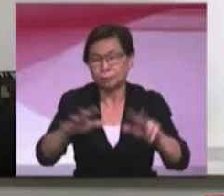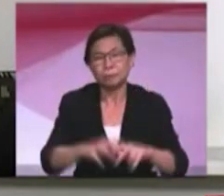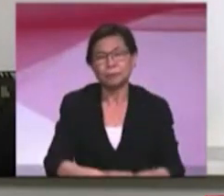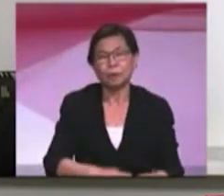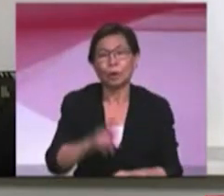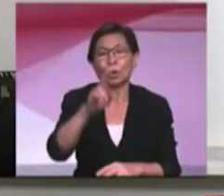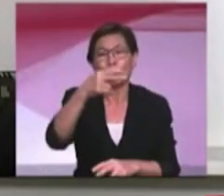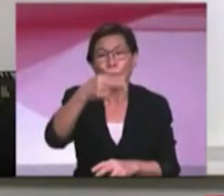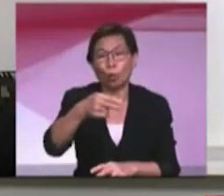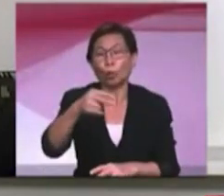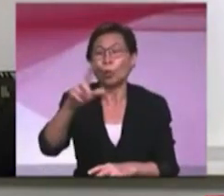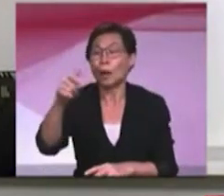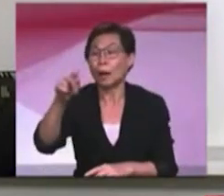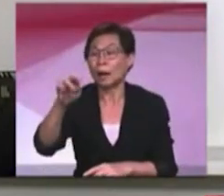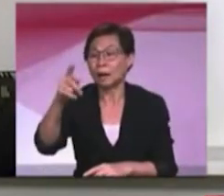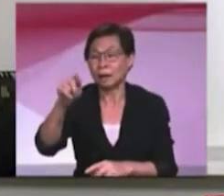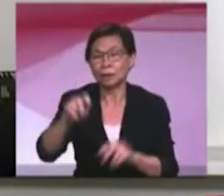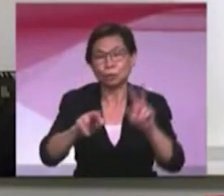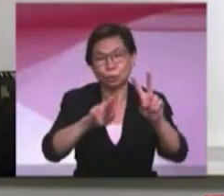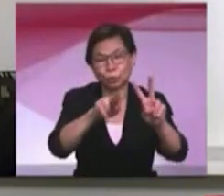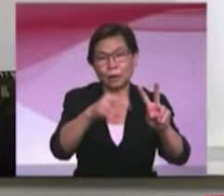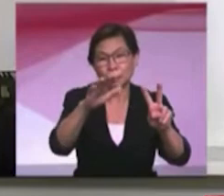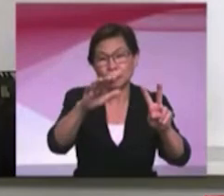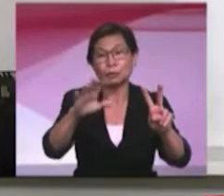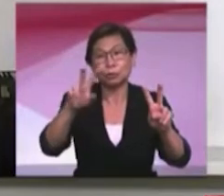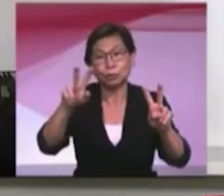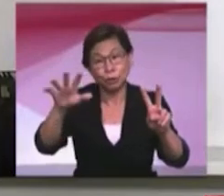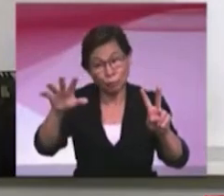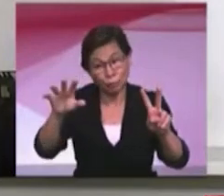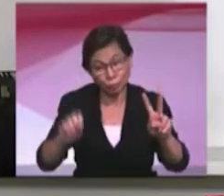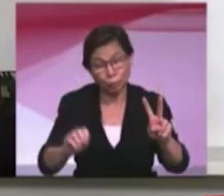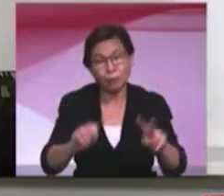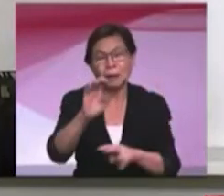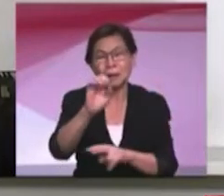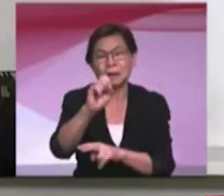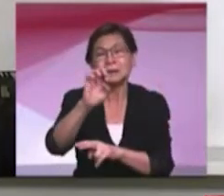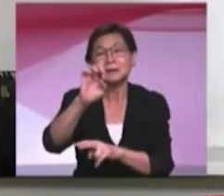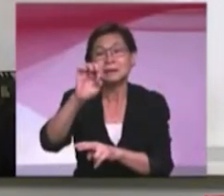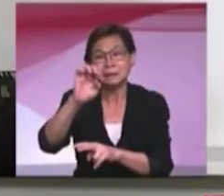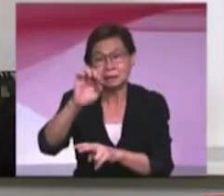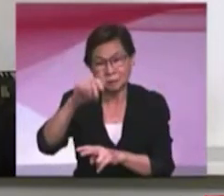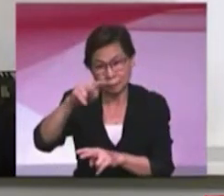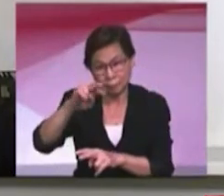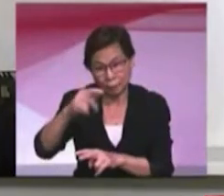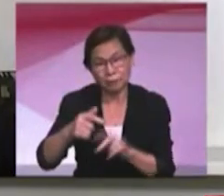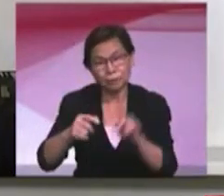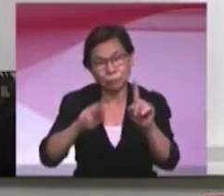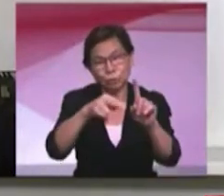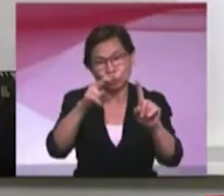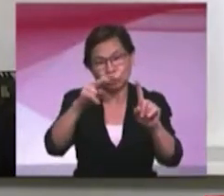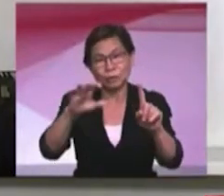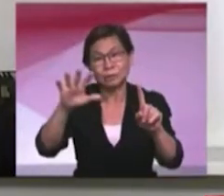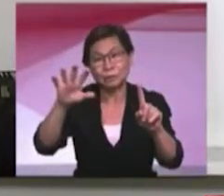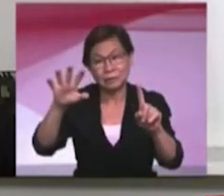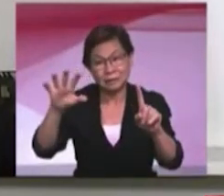3,125, Hulu Langat 2,550 dan Sepang